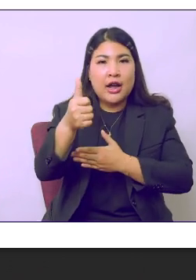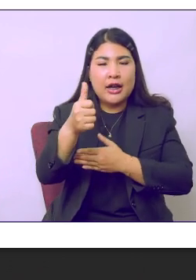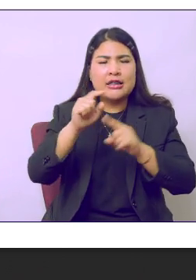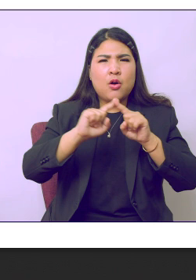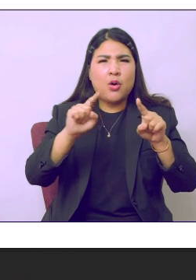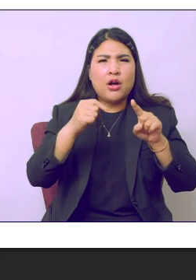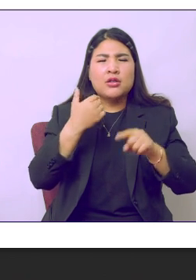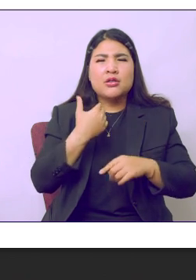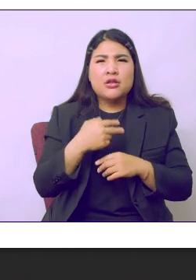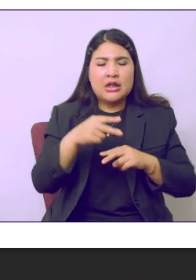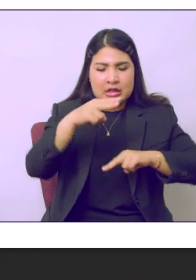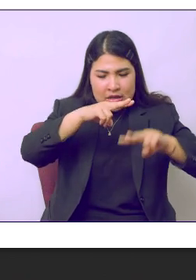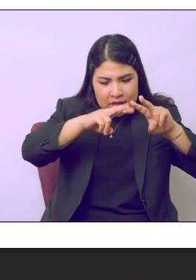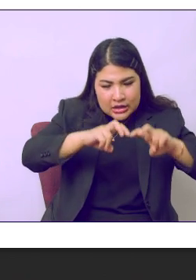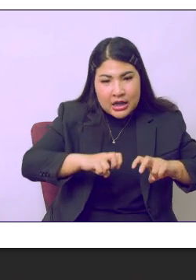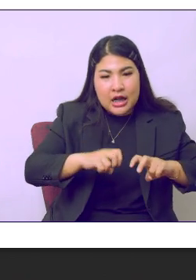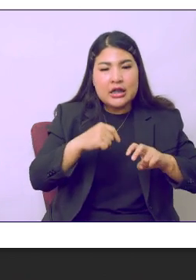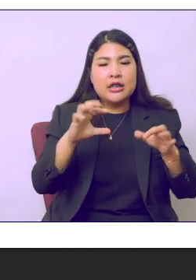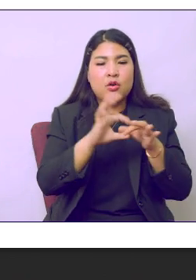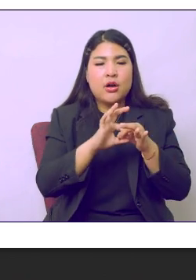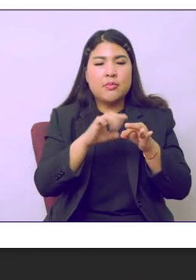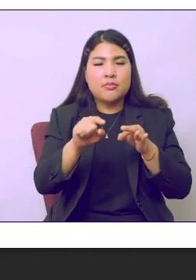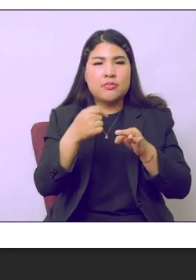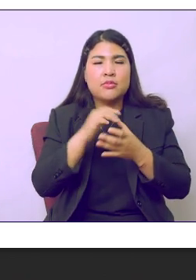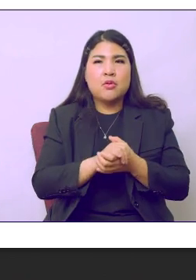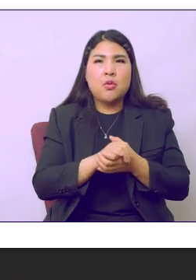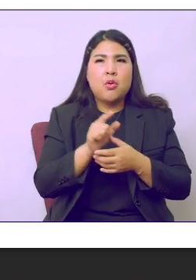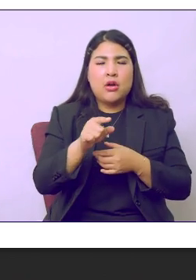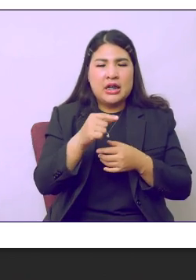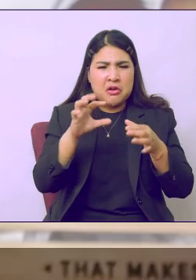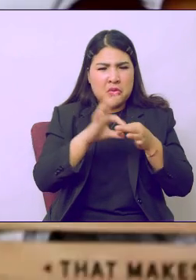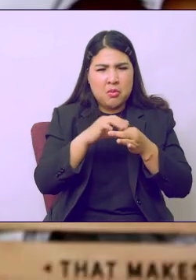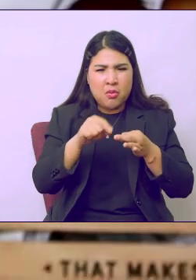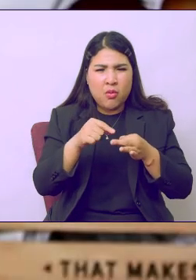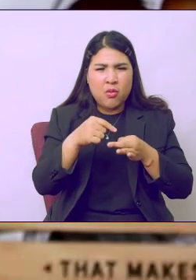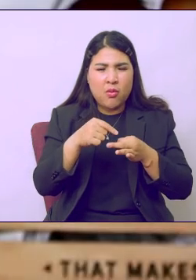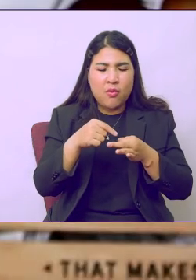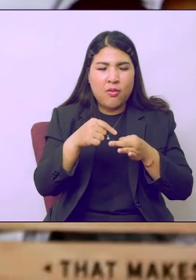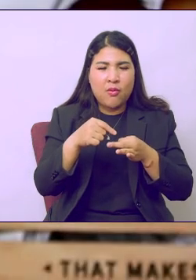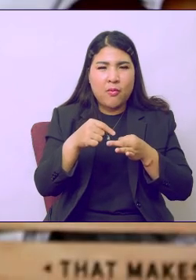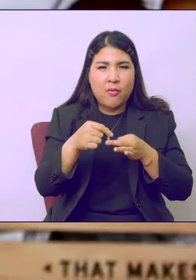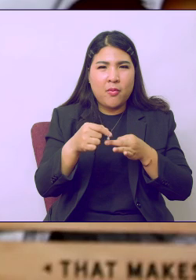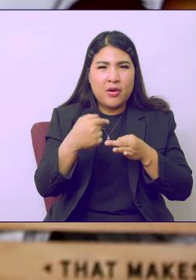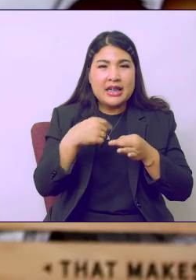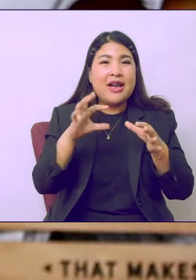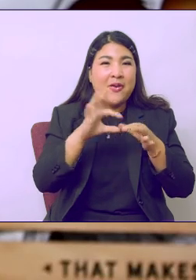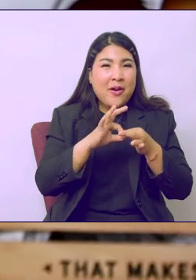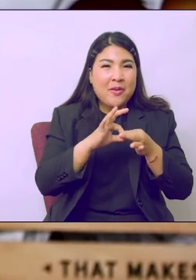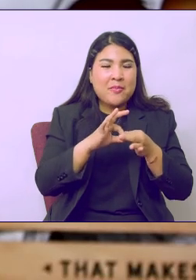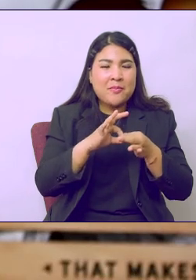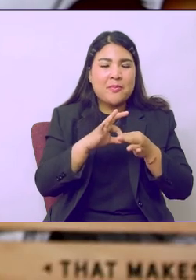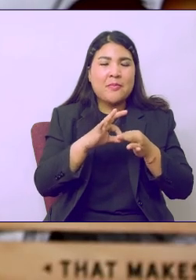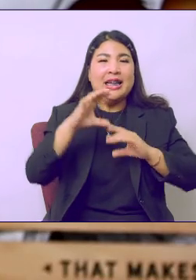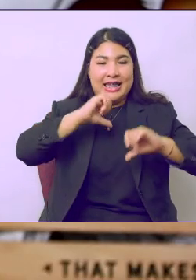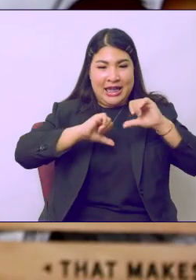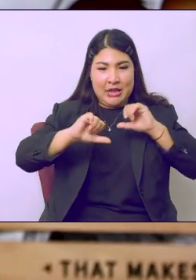ศึกษาเรื่องของmindfulnessเนี่ยไปช่วยเรื่องของกระบวนการภายในเยอะมากเลยนะครับไปช่วยเรื่องของการปรับเคมี